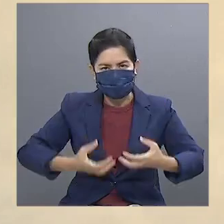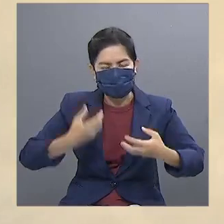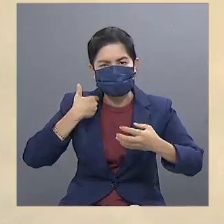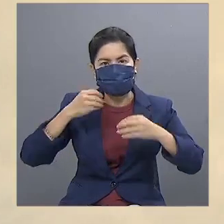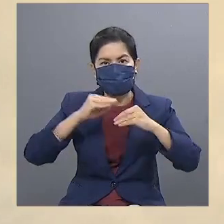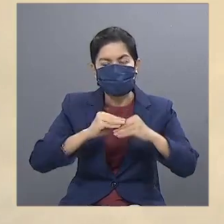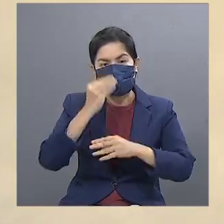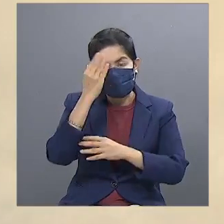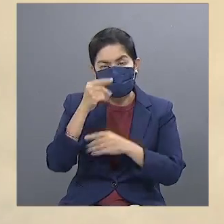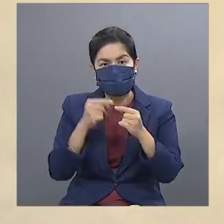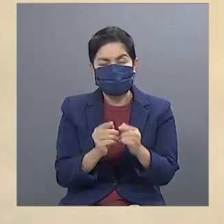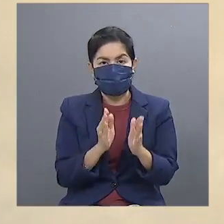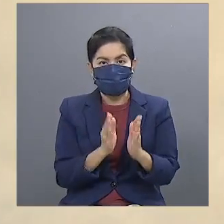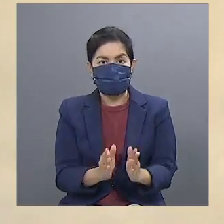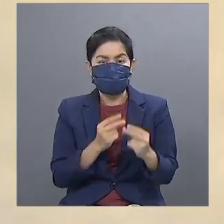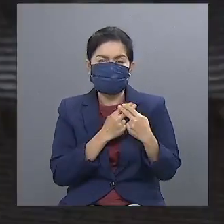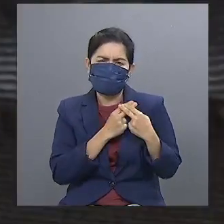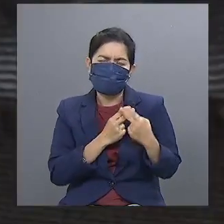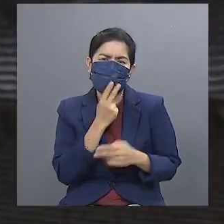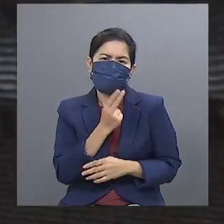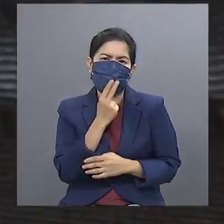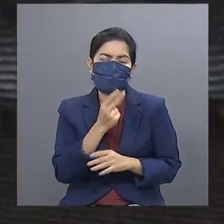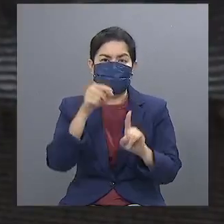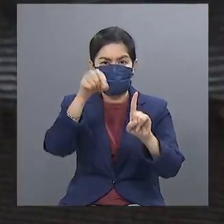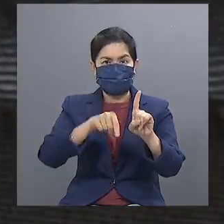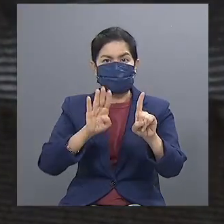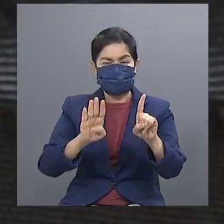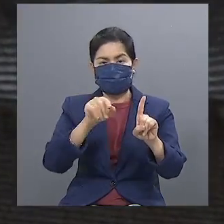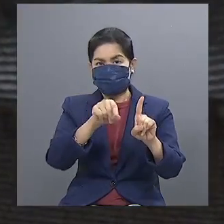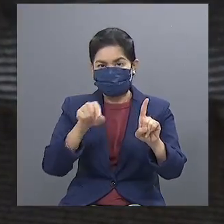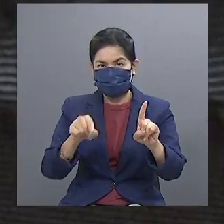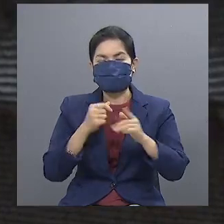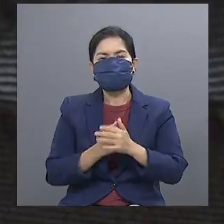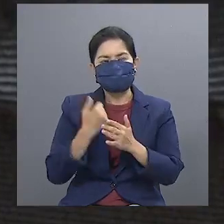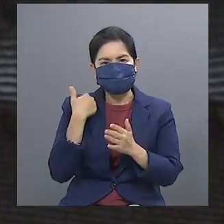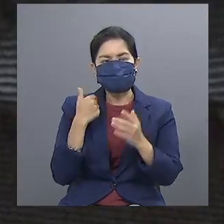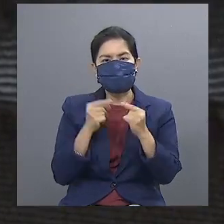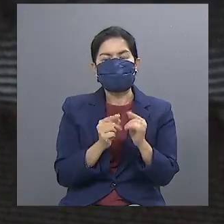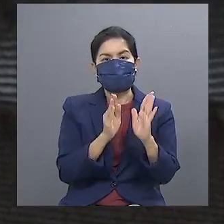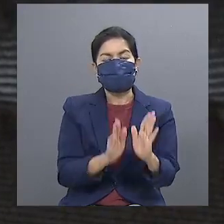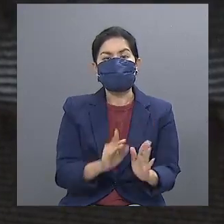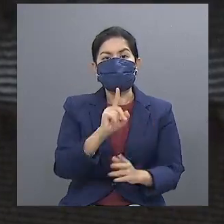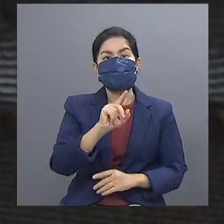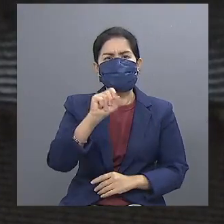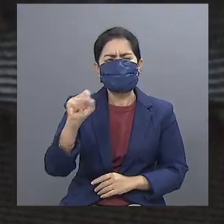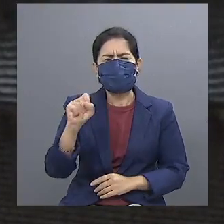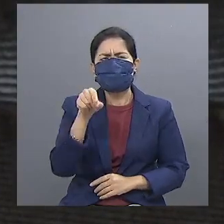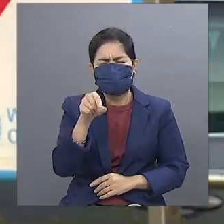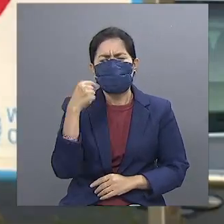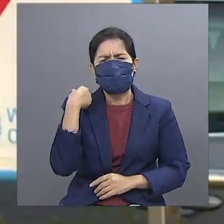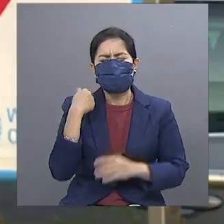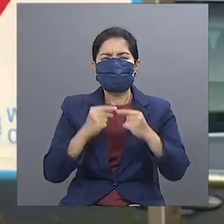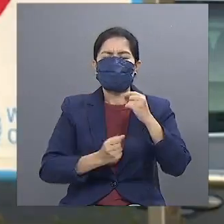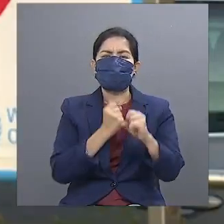บบุหรี่นะคะมากกว่า1ใน4ของทั้งประเทศในจำนวนนี้ 100,000 คนมีอายุเพียงแค่15-19ปีเท่านั้นเ